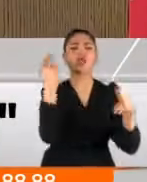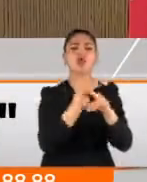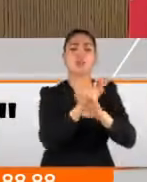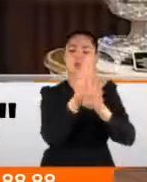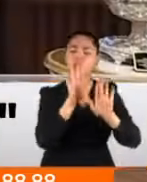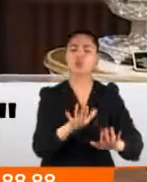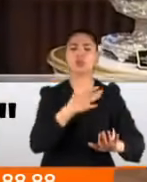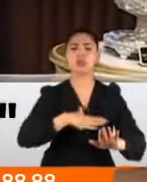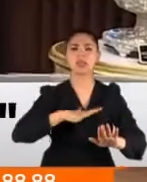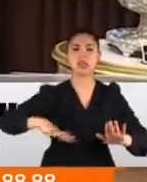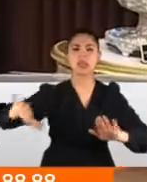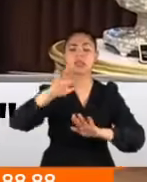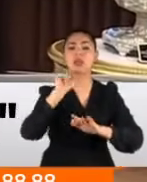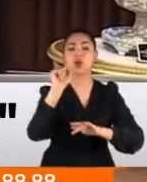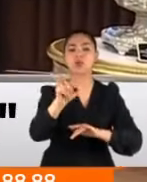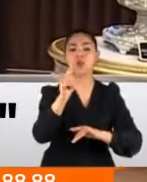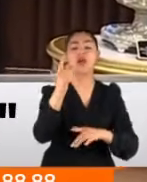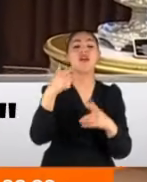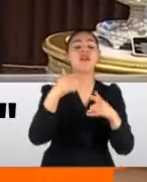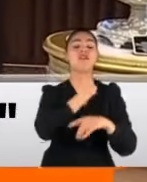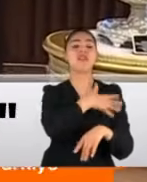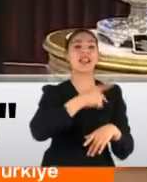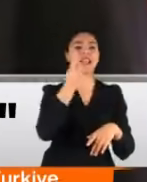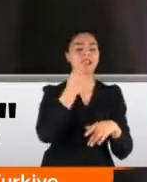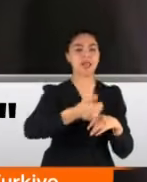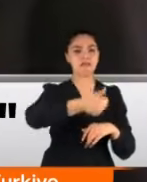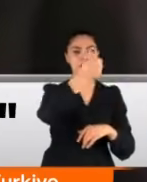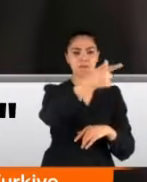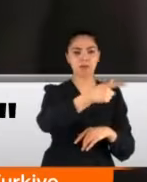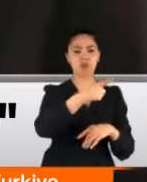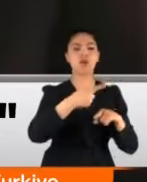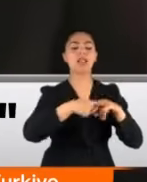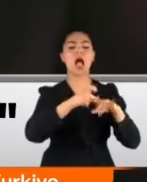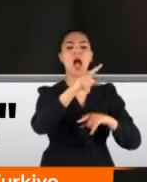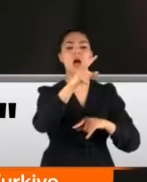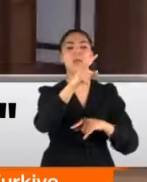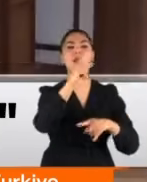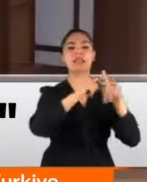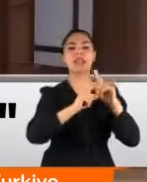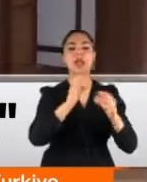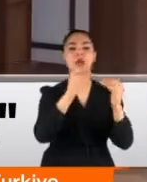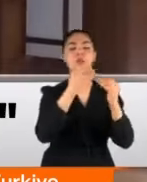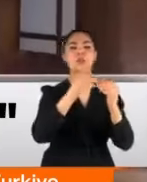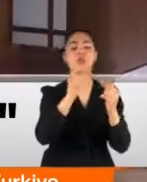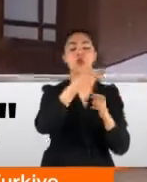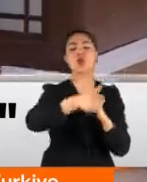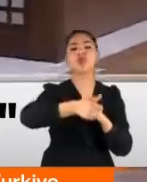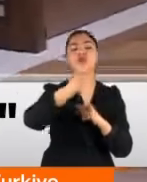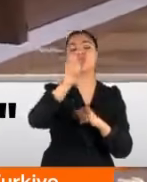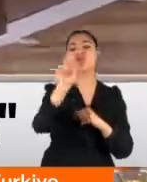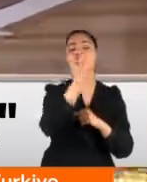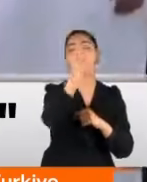durdurulmasını istiyoruz Filistin devlet başkanı Mahmud Abbas ve Hamas siyasi büro şefi İsmail heniye ile görüşen Erdoğan